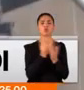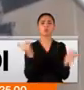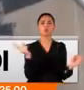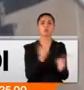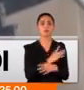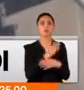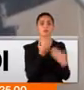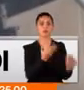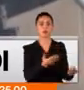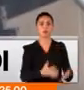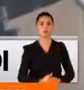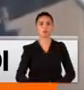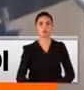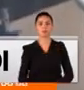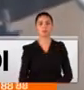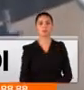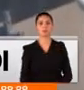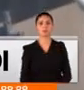kabarıktı.